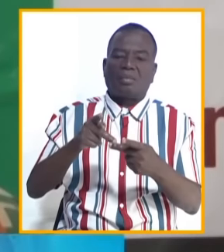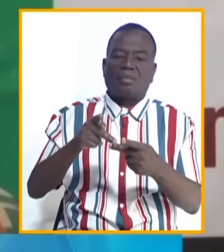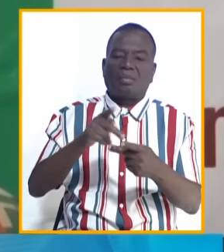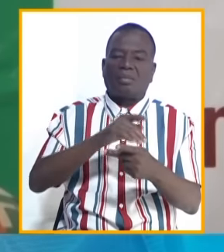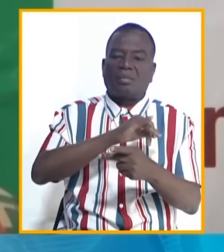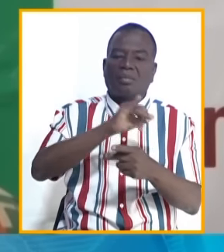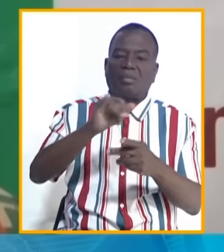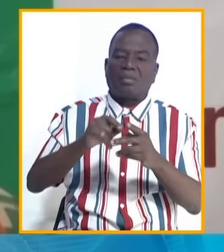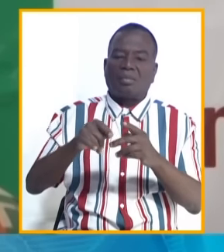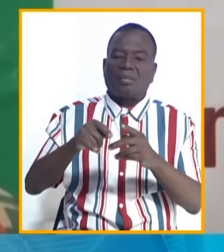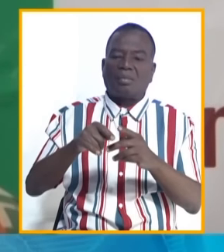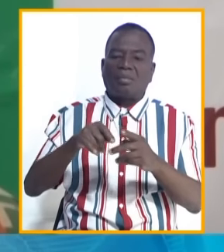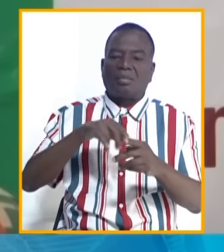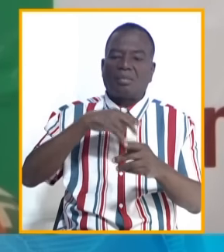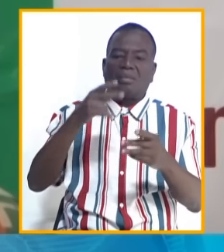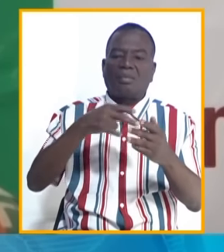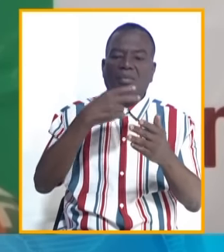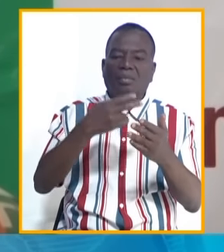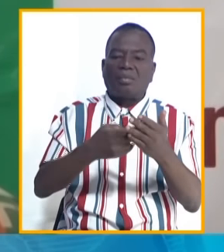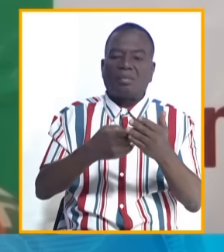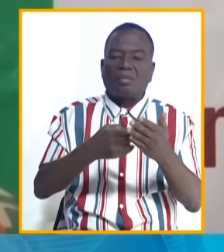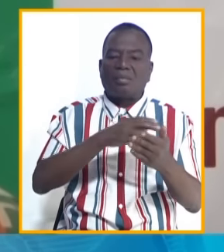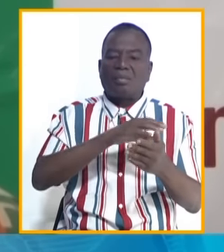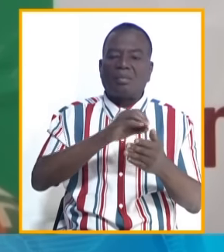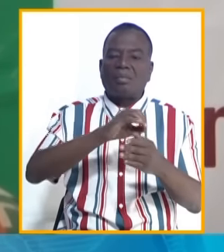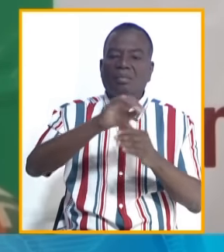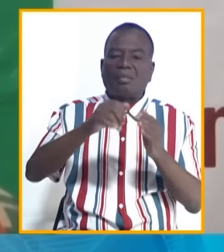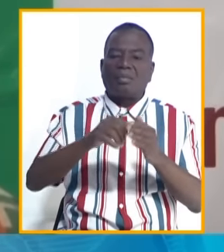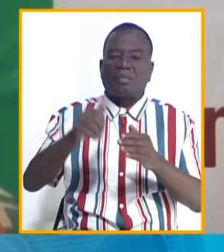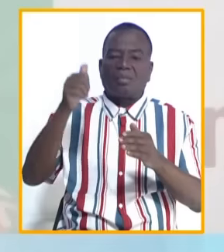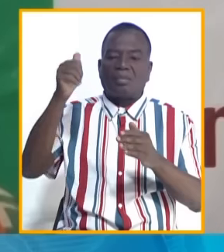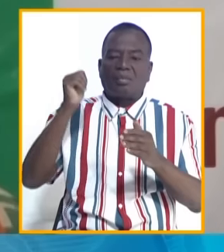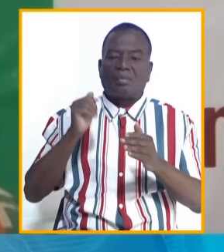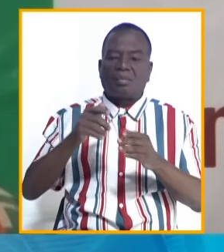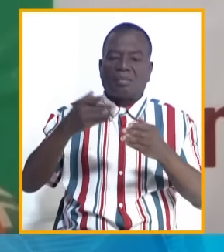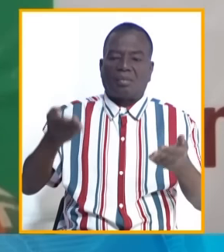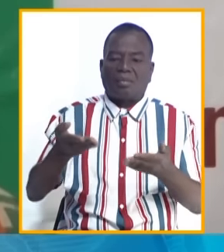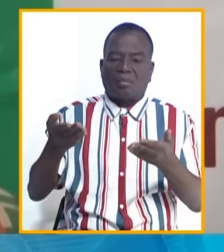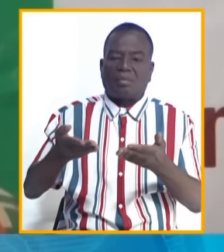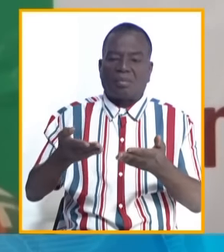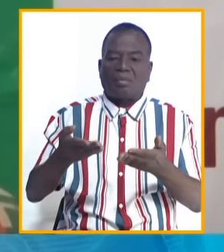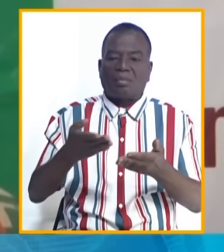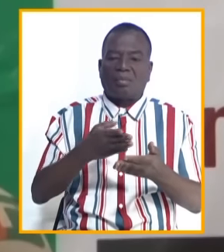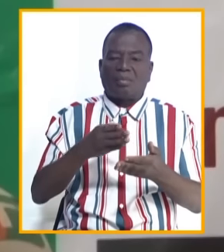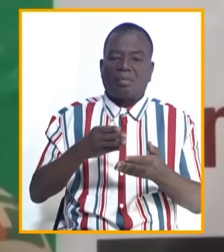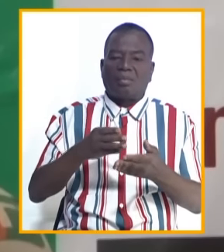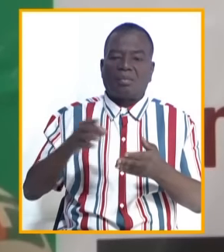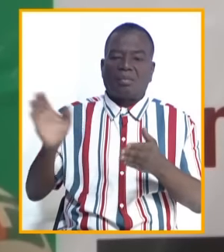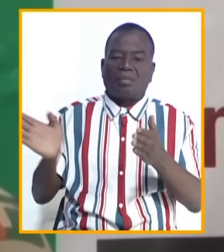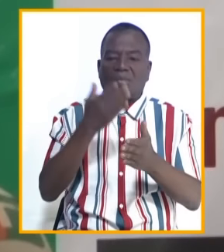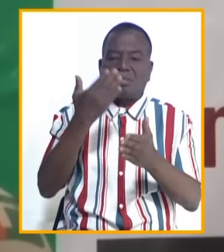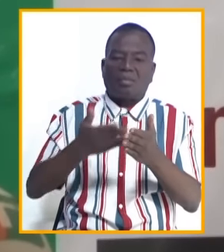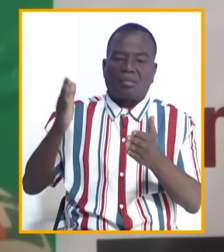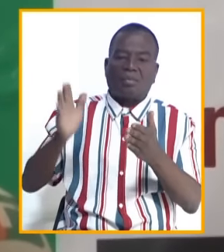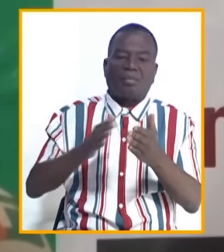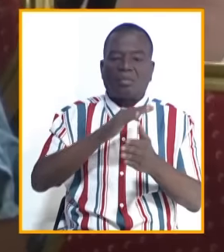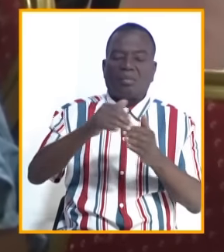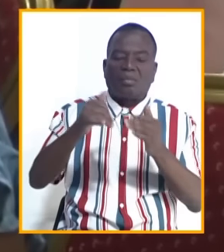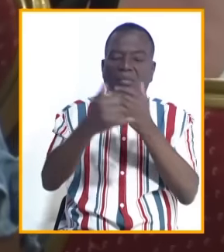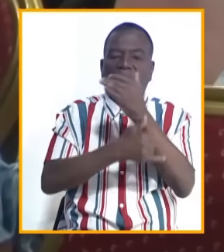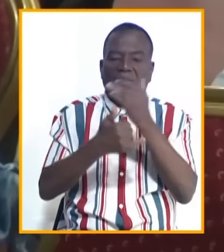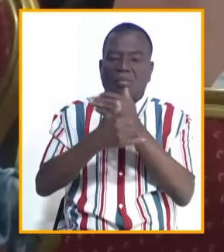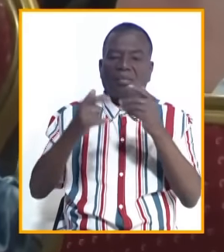africains qui jouent sous les couleurs des pays occidentaux, Bleu Charlemagne se veut un peu plus précis. Les États qui sont arrivés là sont arrivés. Ils ont pour la